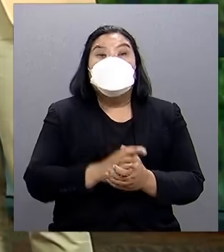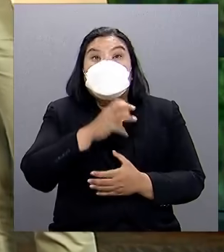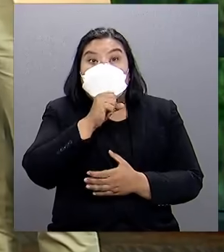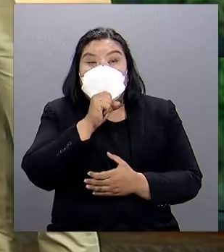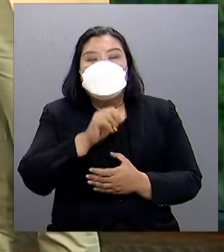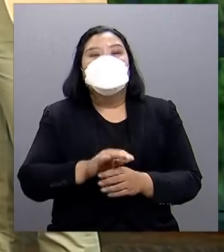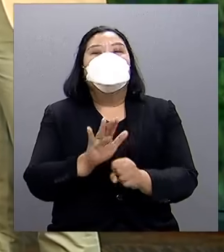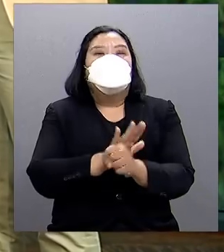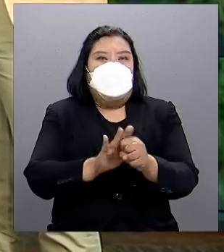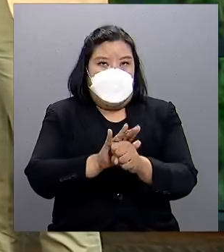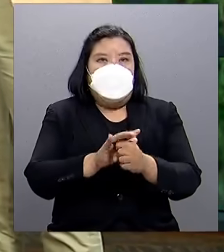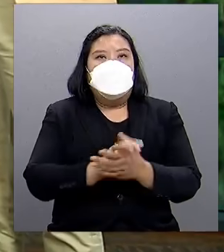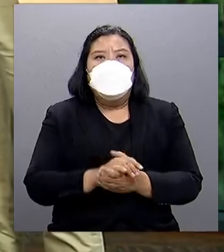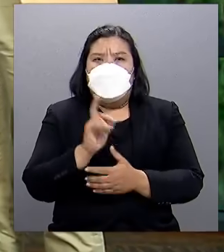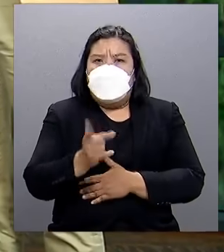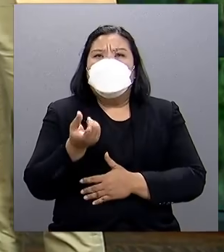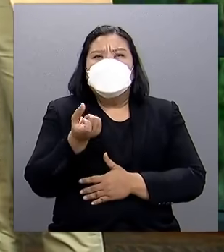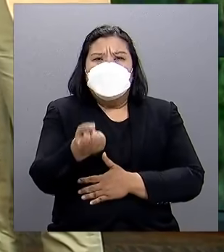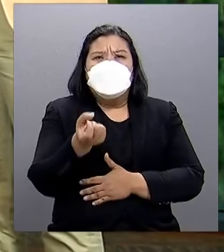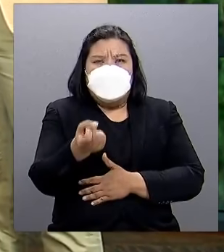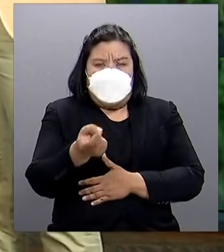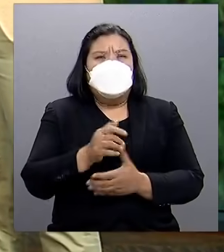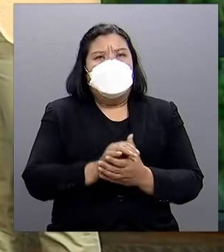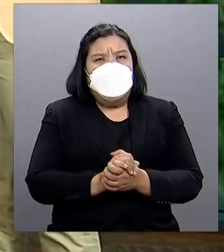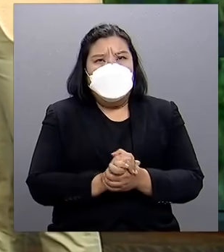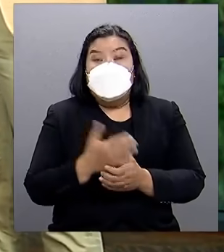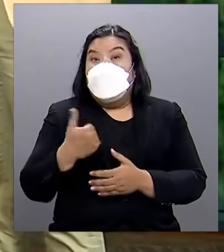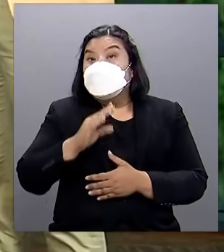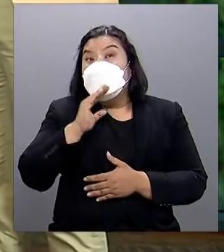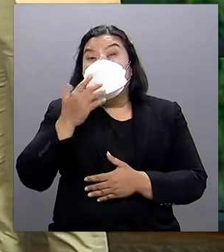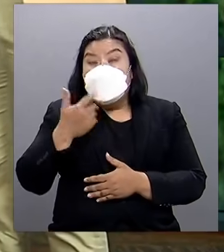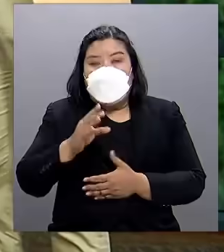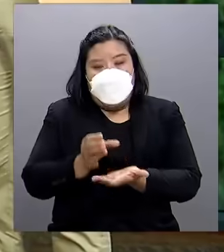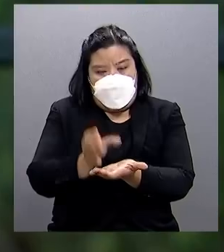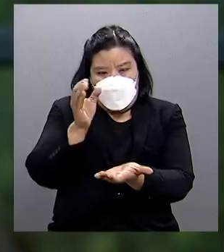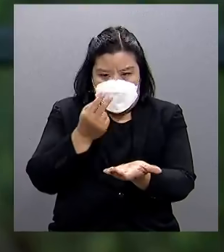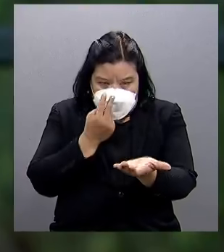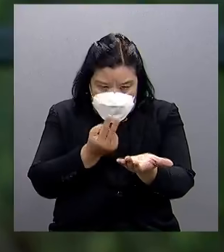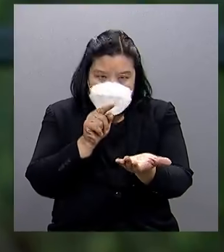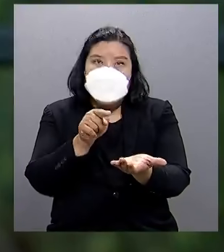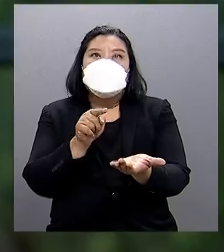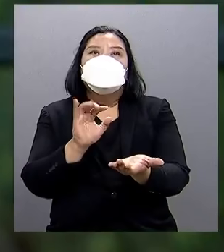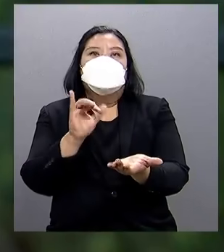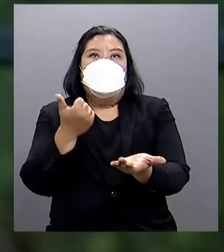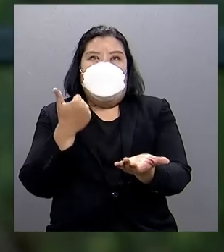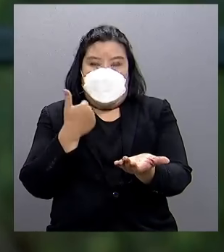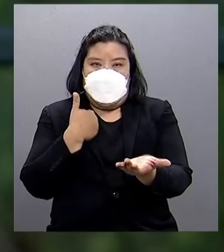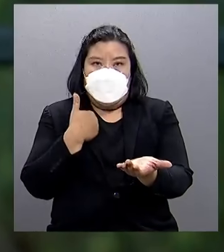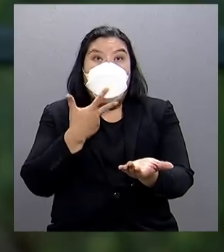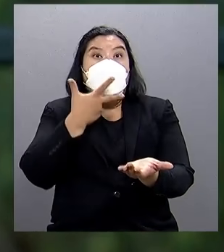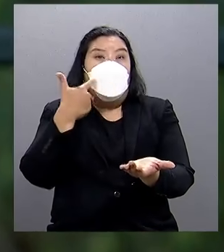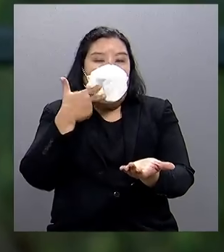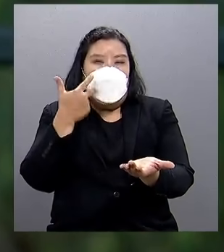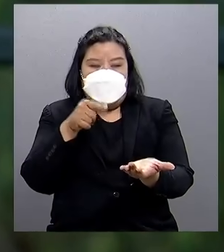สดเนี่ยดีที่สุดเพราะบางทีเนี่ยถ้าน้ำส้มสำเร็จรูปต้องอ่านฉลากดูให้ดีนะครับเพราะบางทีมีการเติมน้ำเชื่อมเข้าไปกล